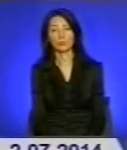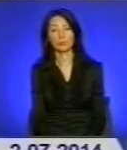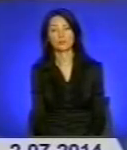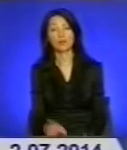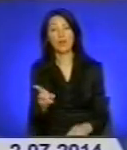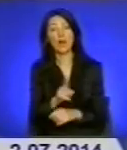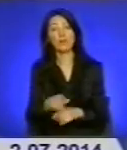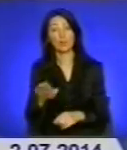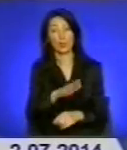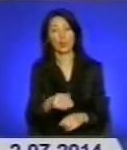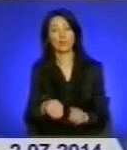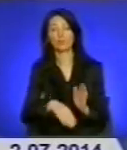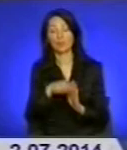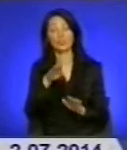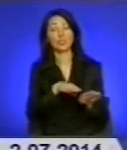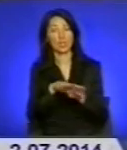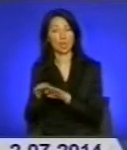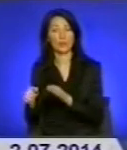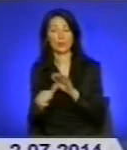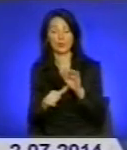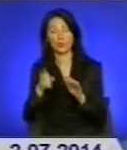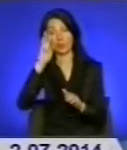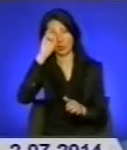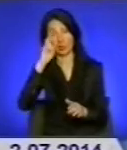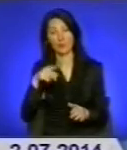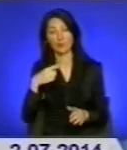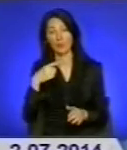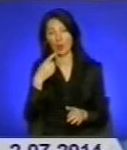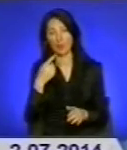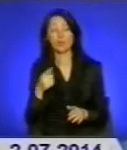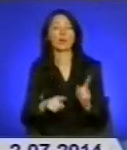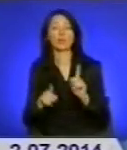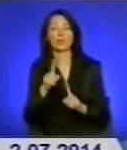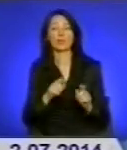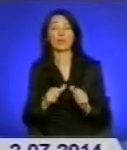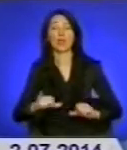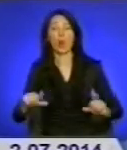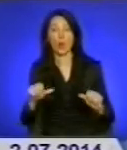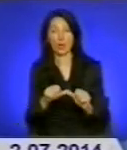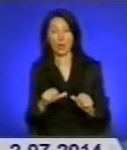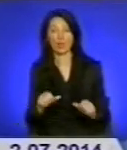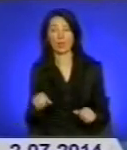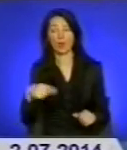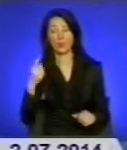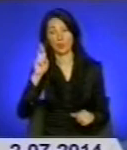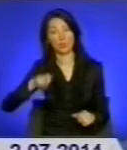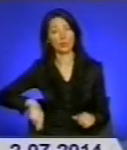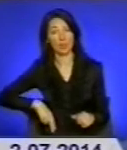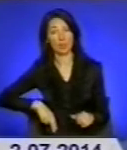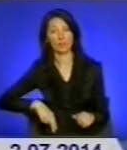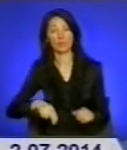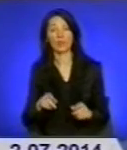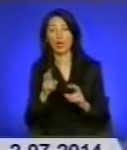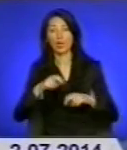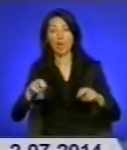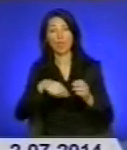та Тернопільщині Найвищий рівень безробіття в державі Як подолати це явище йшлося на засідання колеги Обласної Державної адміністрації під час колеги розглянули